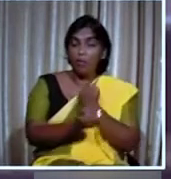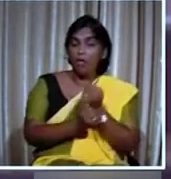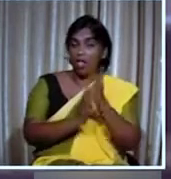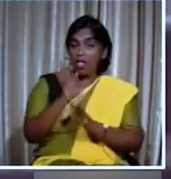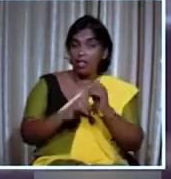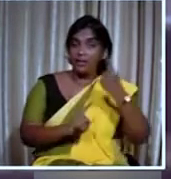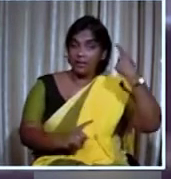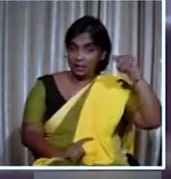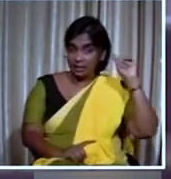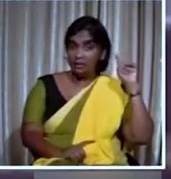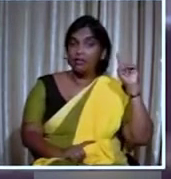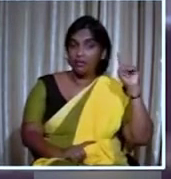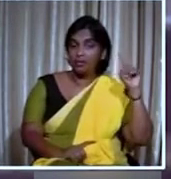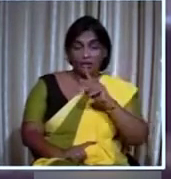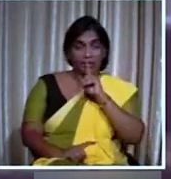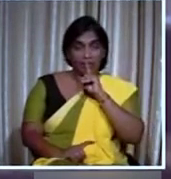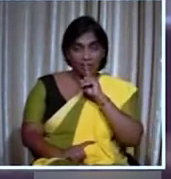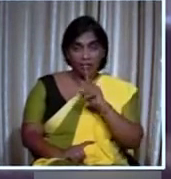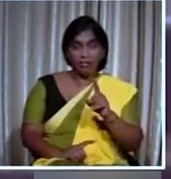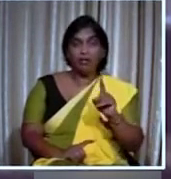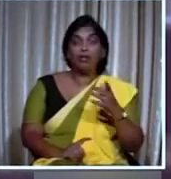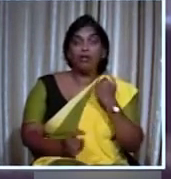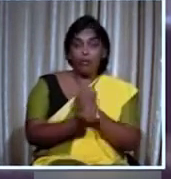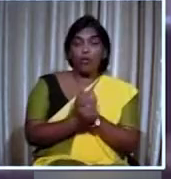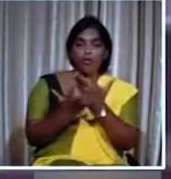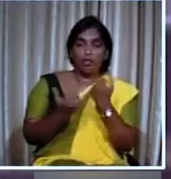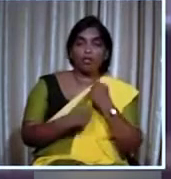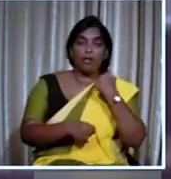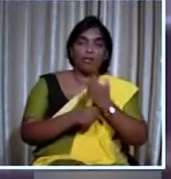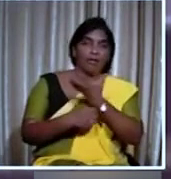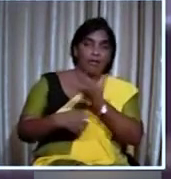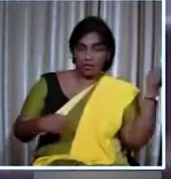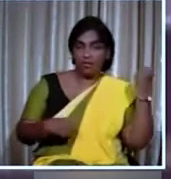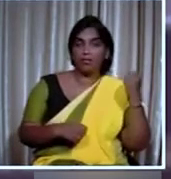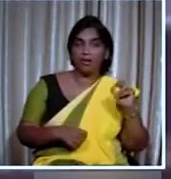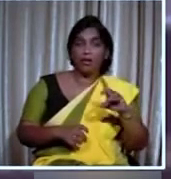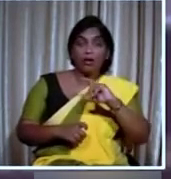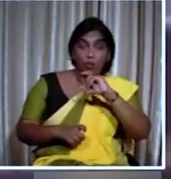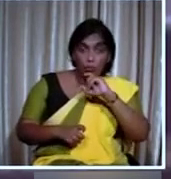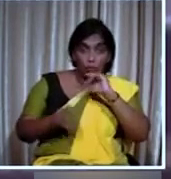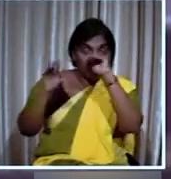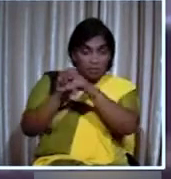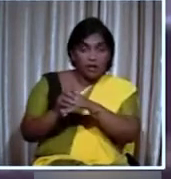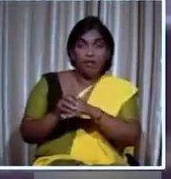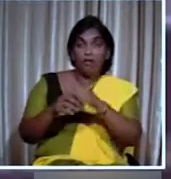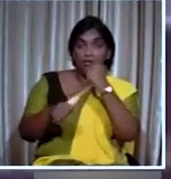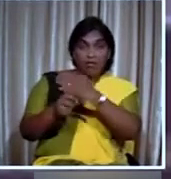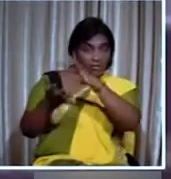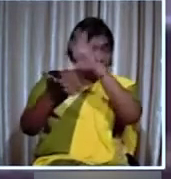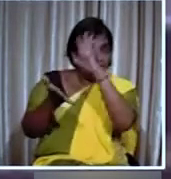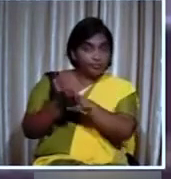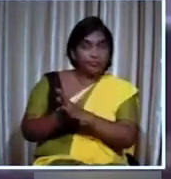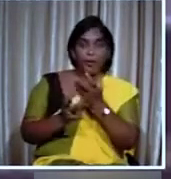පොලිස් ඇමතිද ඊයේ ඔක් ගැන කියනකොට එතුමා කිව්වා ඔය පොලිසිය මේක බාරගත්ත රාජසන්ද කියලා. හැබැයි නඩු භාණ්ඩයක් රාජසන්තක වෙච්ච